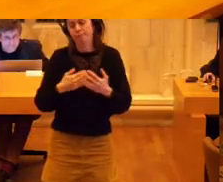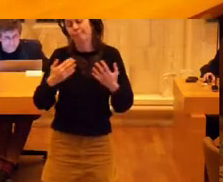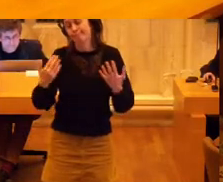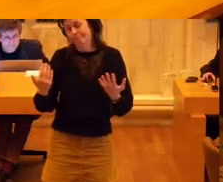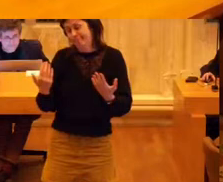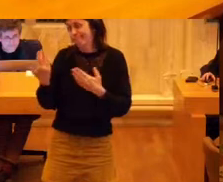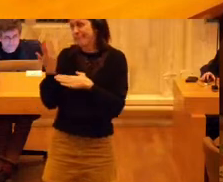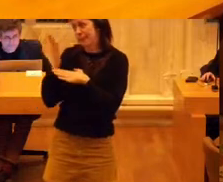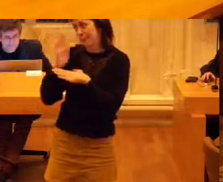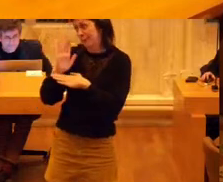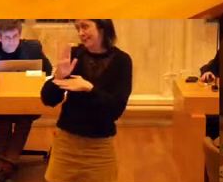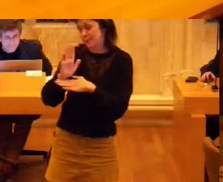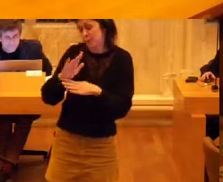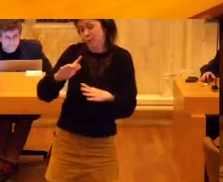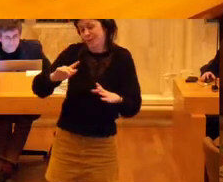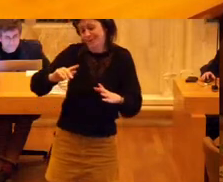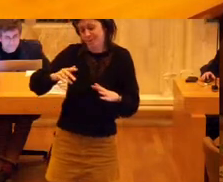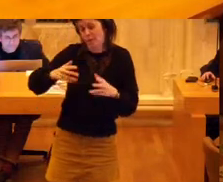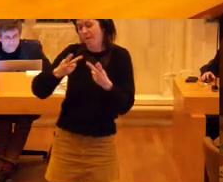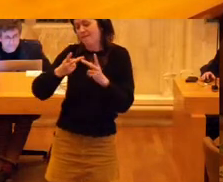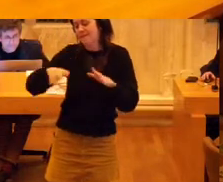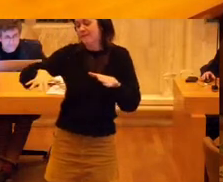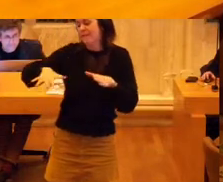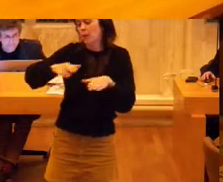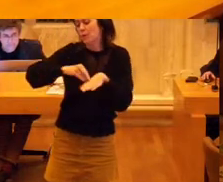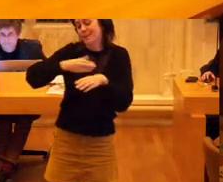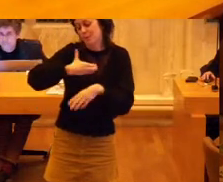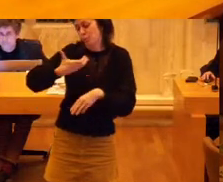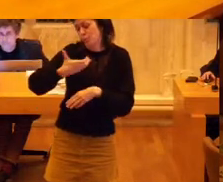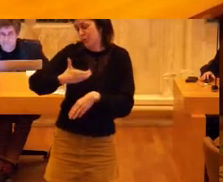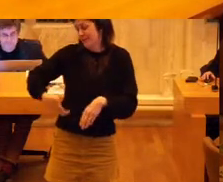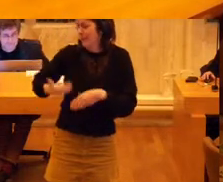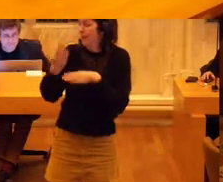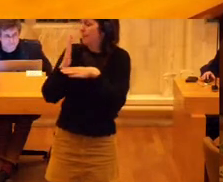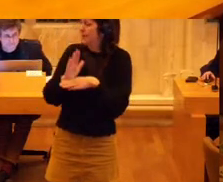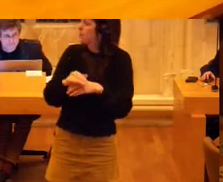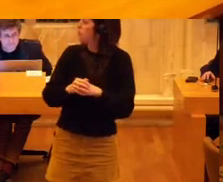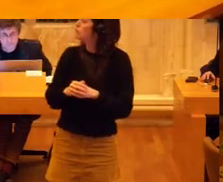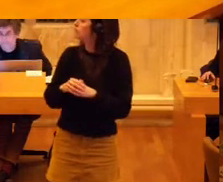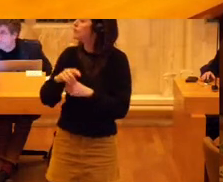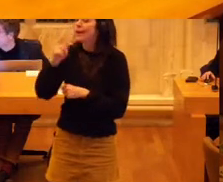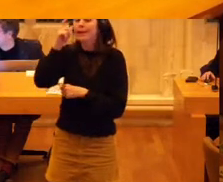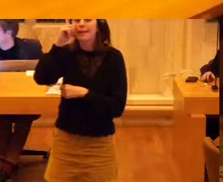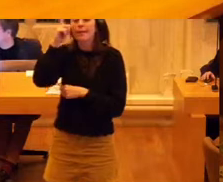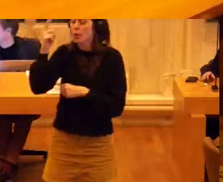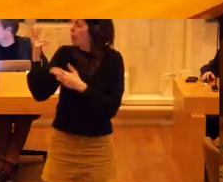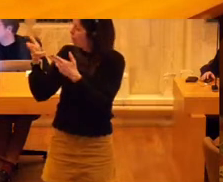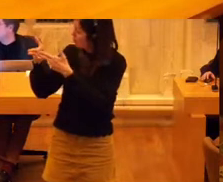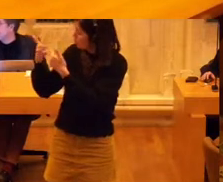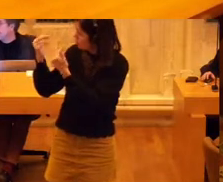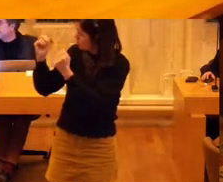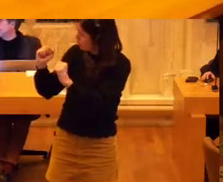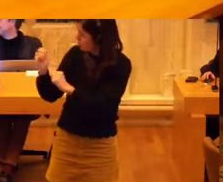évidemment à l'échelle de la ville, donc en conseil municipal. Donc Nicolas, tu dis quelques mots peut-être en introduction.